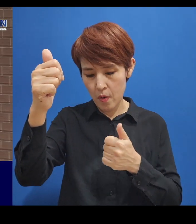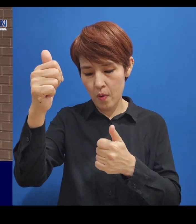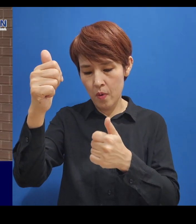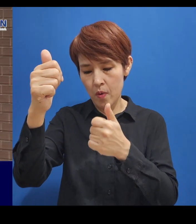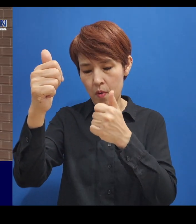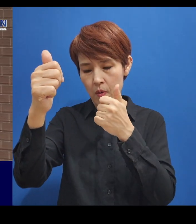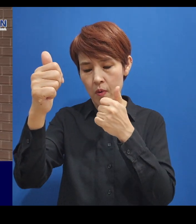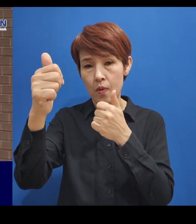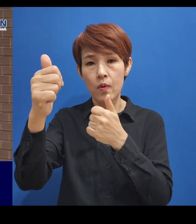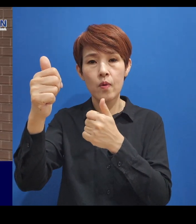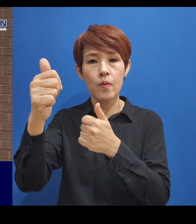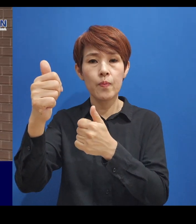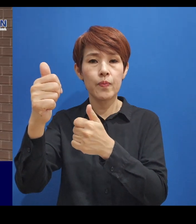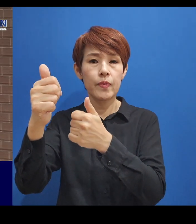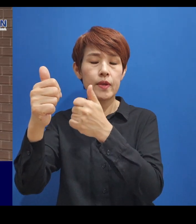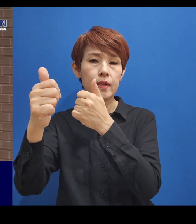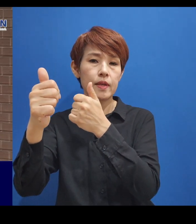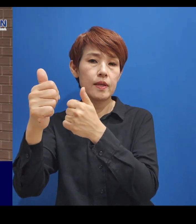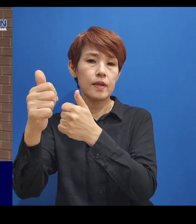주께로